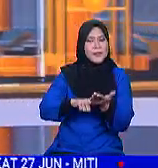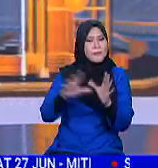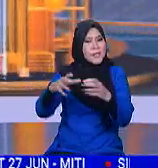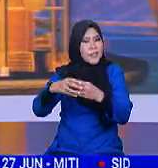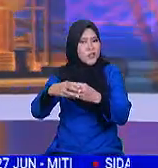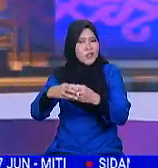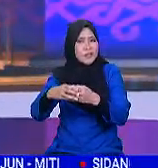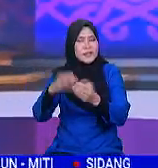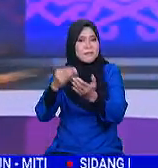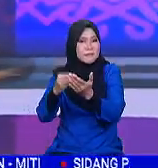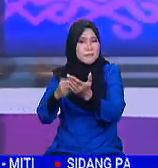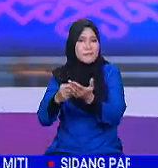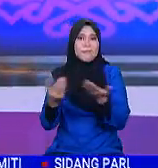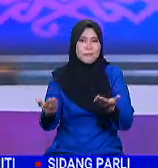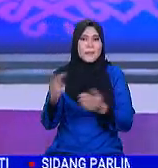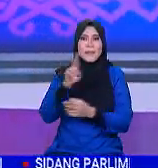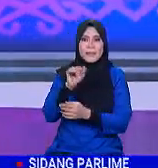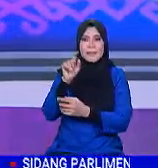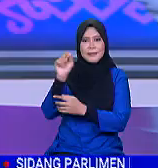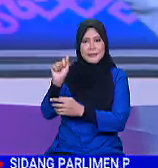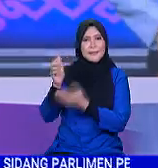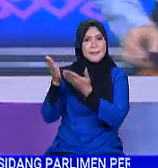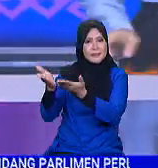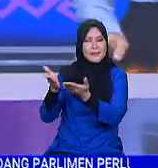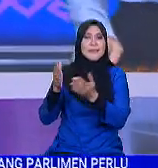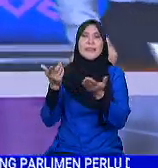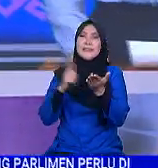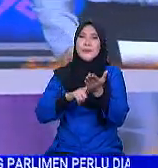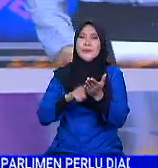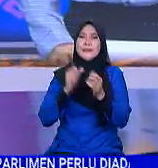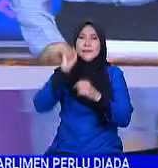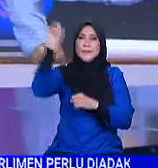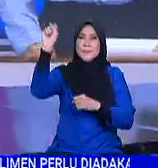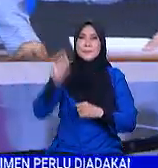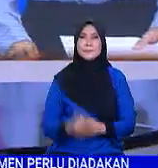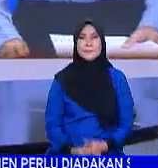berkenaan Rita flash Malik teruskan dengan berkembangnya disapa